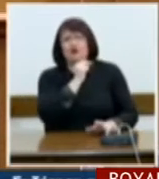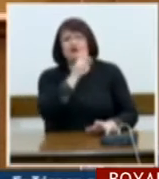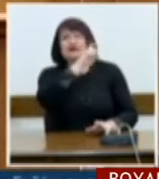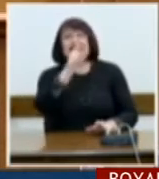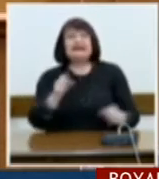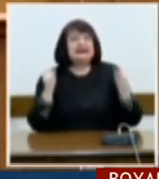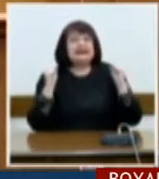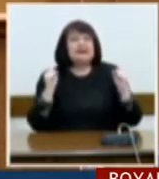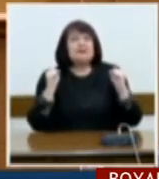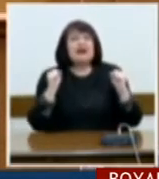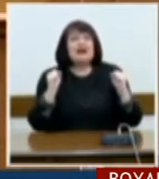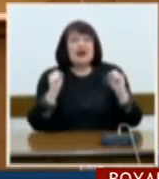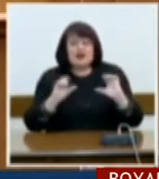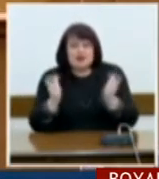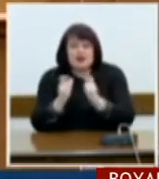μέσο ελληνικό νοικοκυριό.